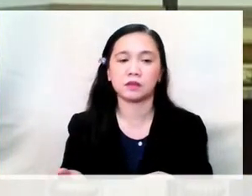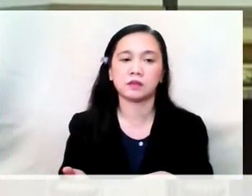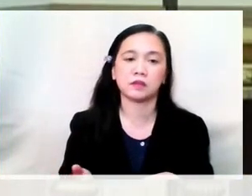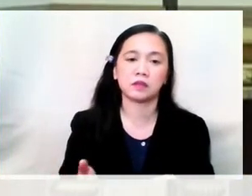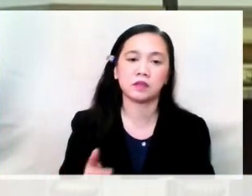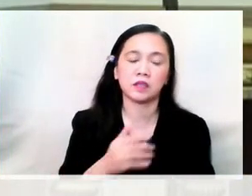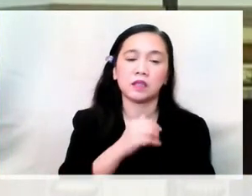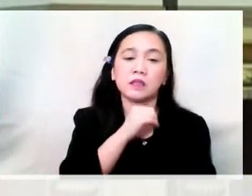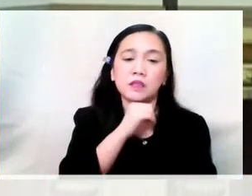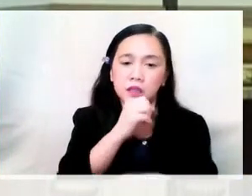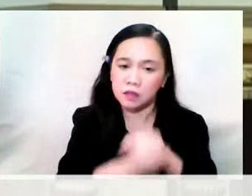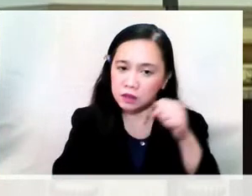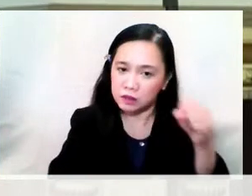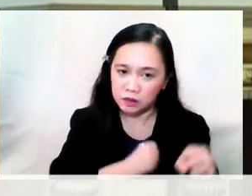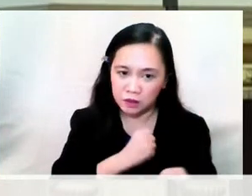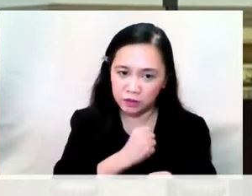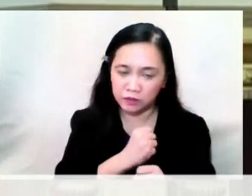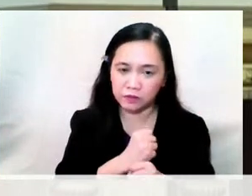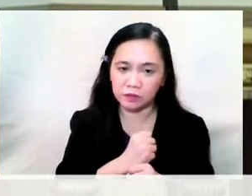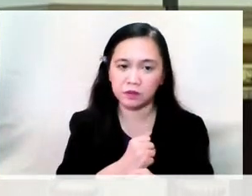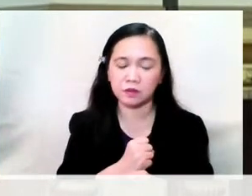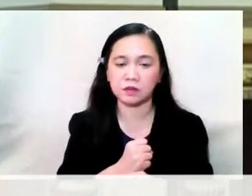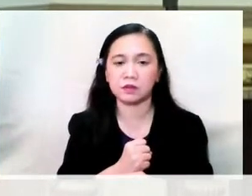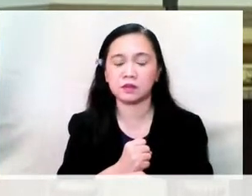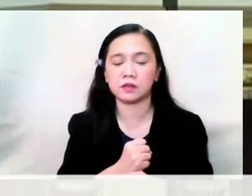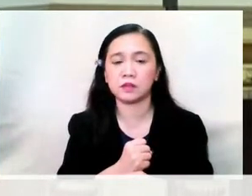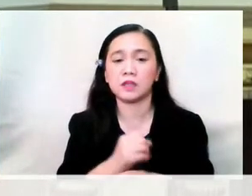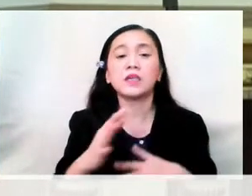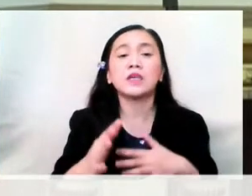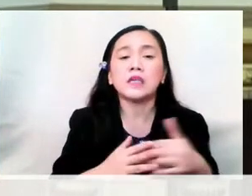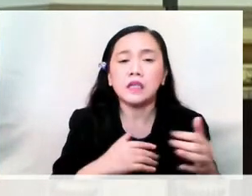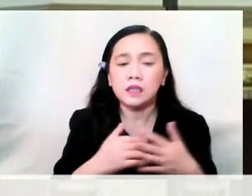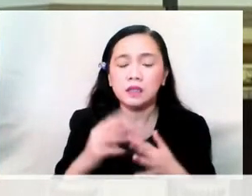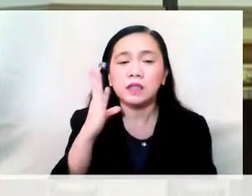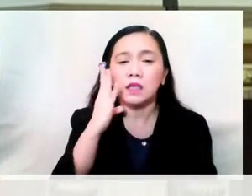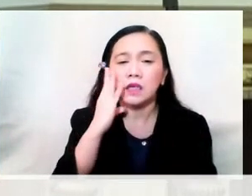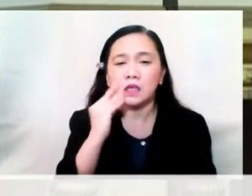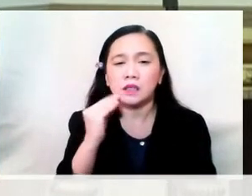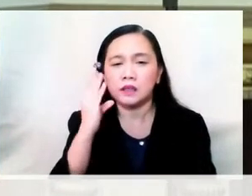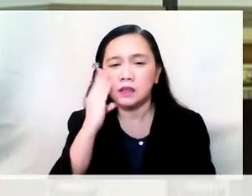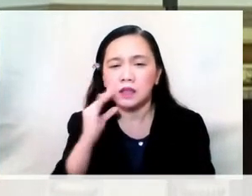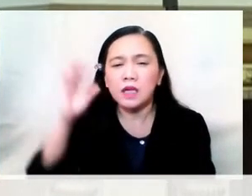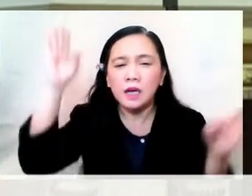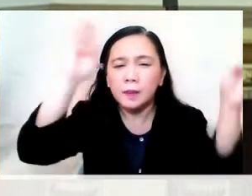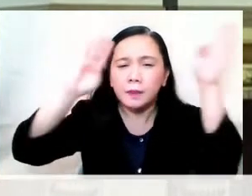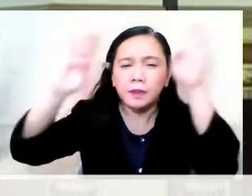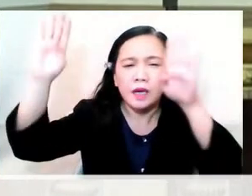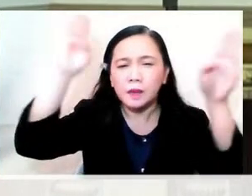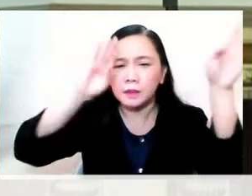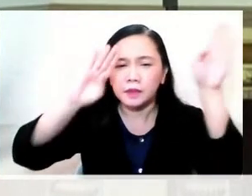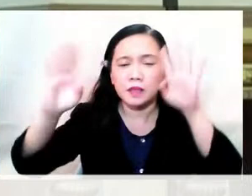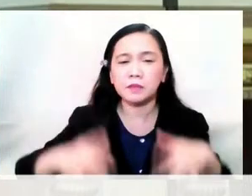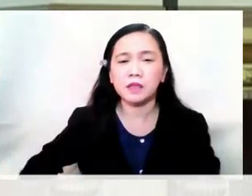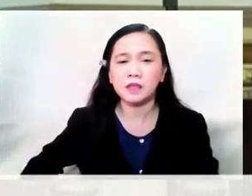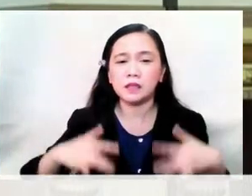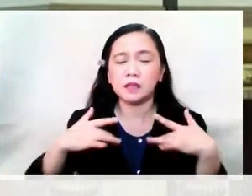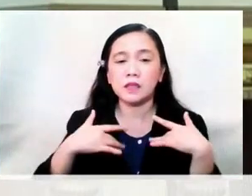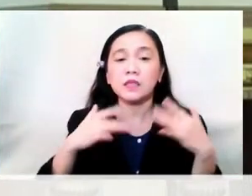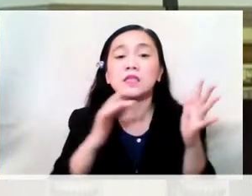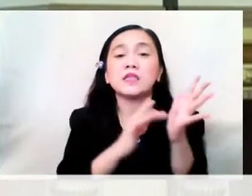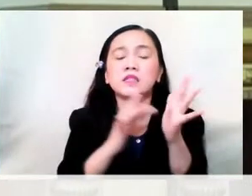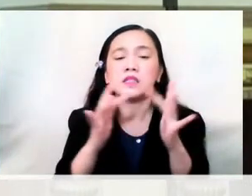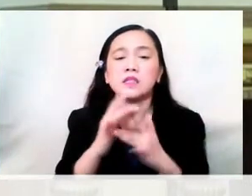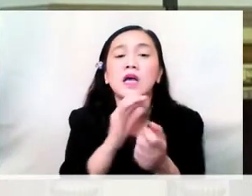maghihirap. Kahit sa gitna ng ganitong storms in life, Jesus loves us.